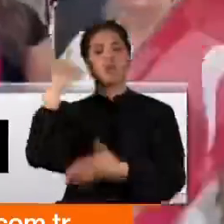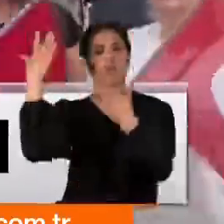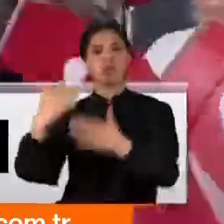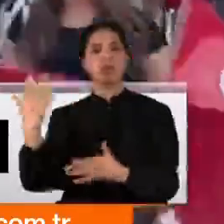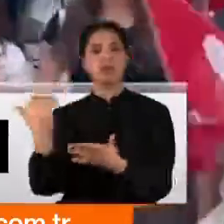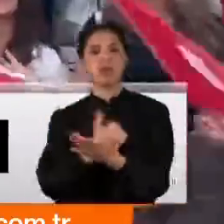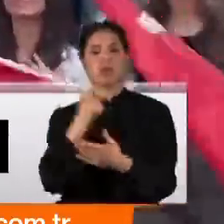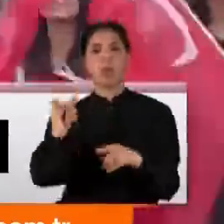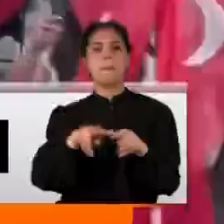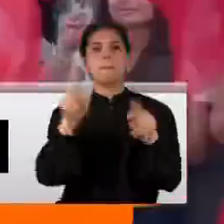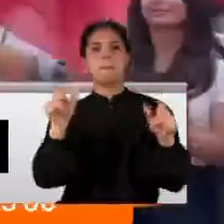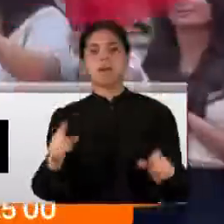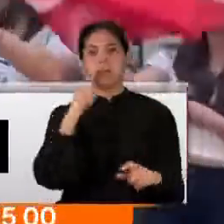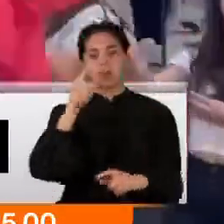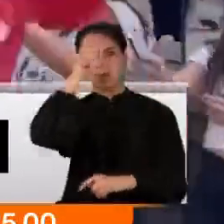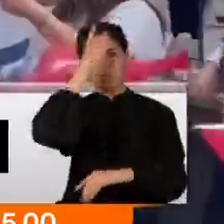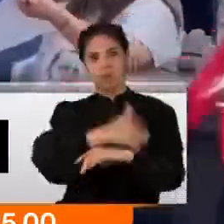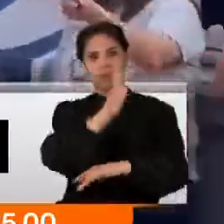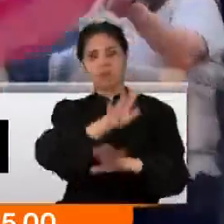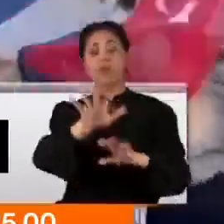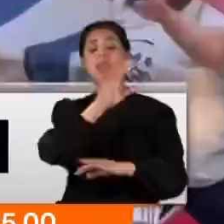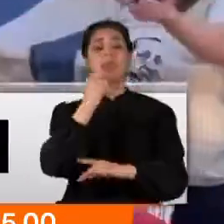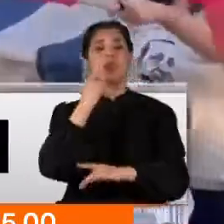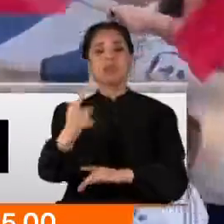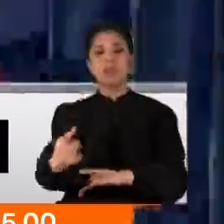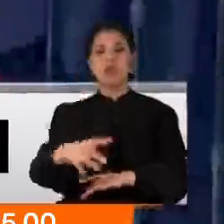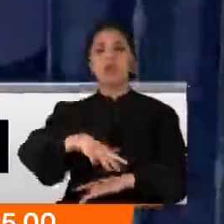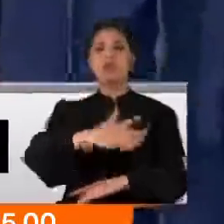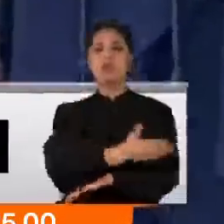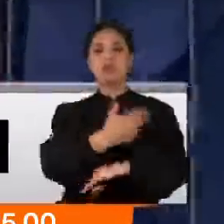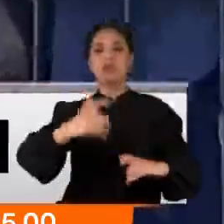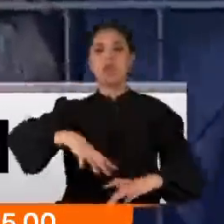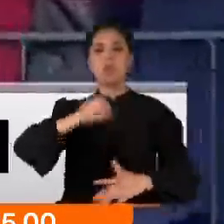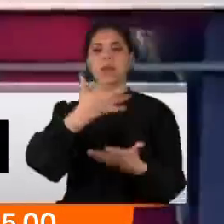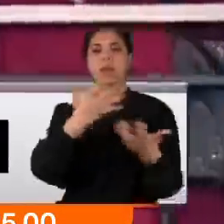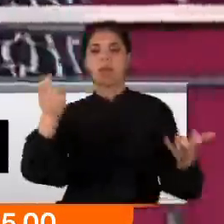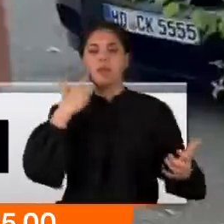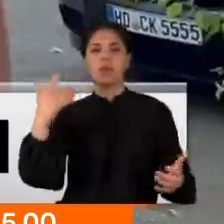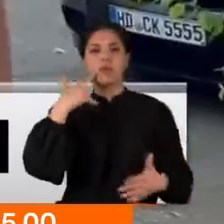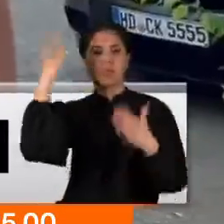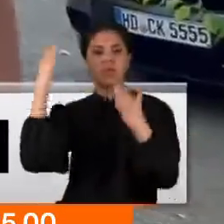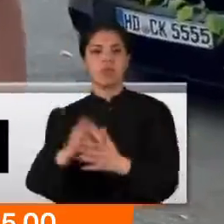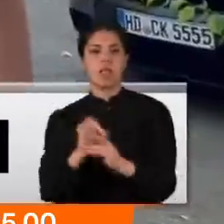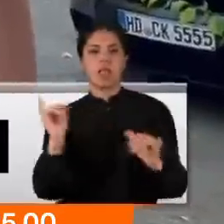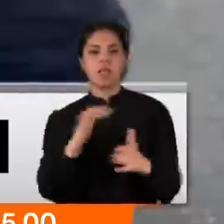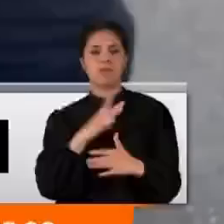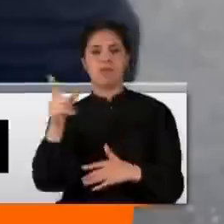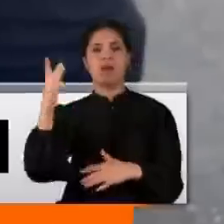manuel şehri seçim Zaferini şehir merkezinde büyük bir kalabalık eşliğinde kutluyor